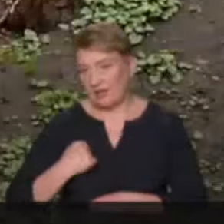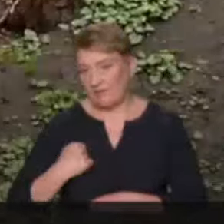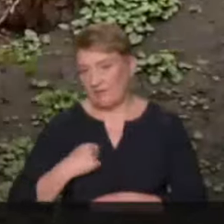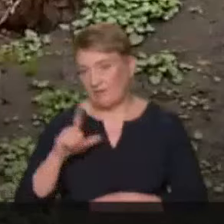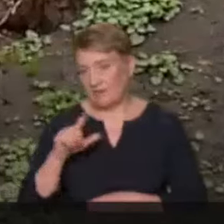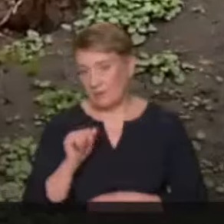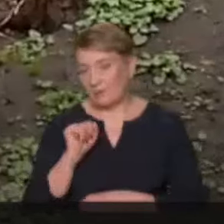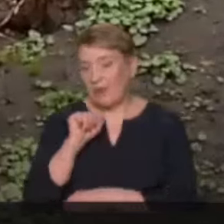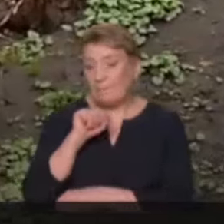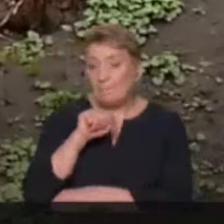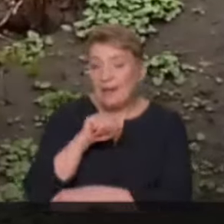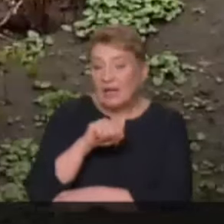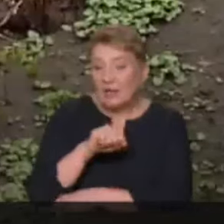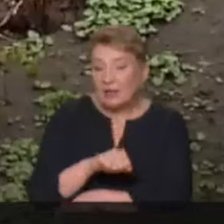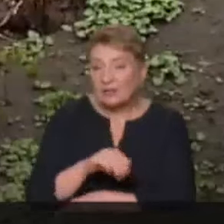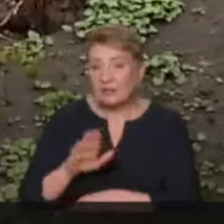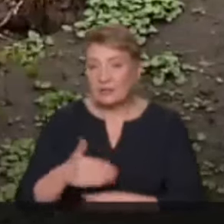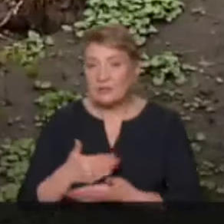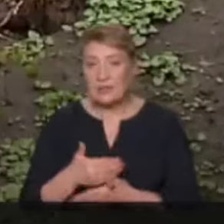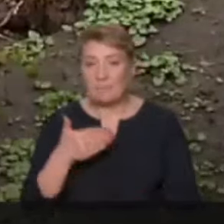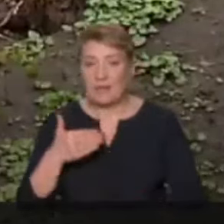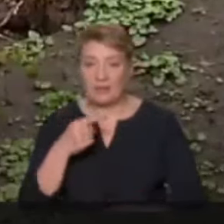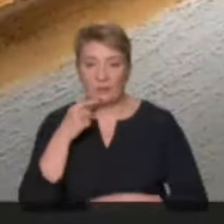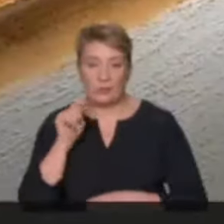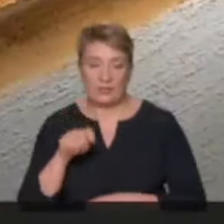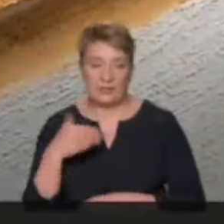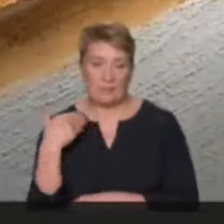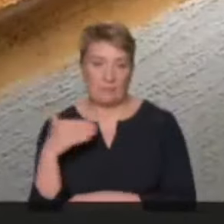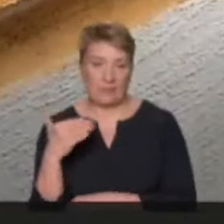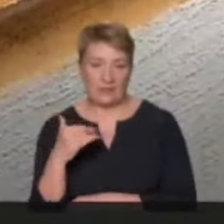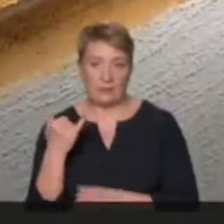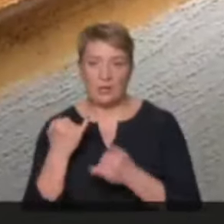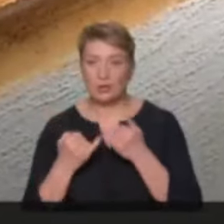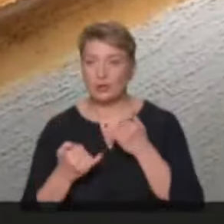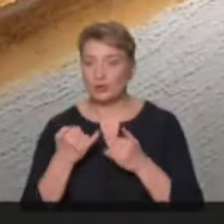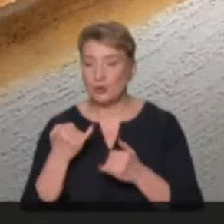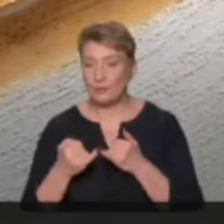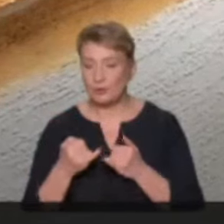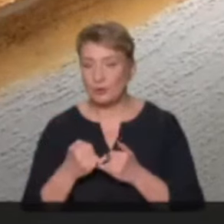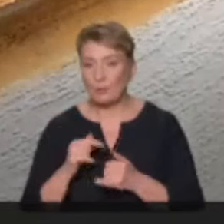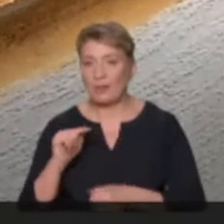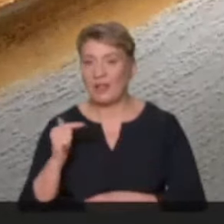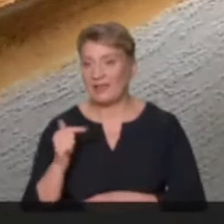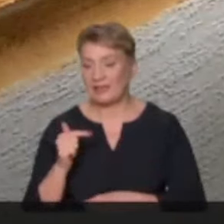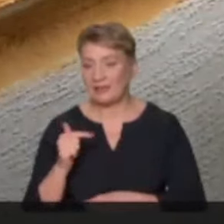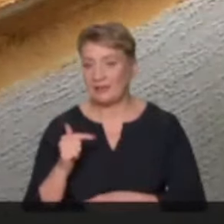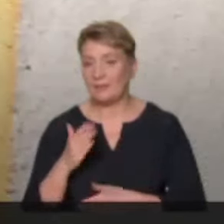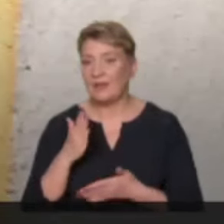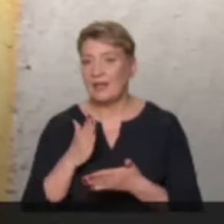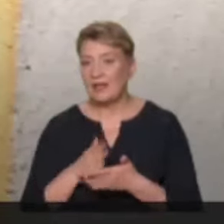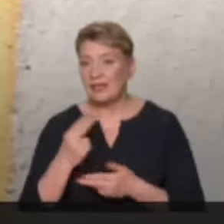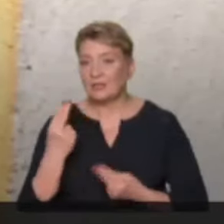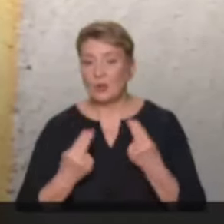приклонив коліно саме перед нашим українським прапором – жовто-блакитним. І тому є тут кольори. І